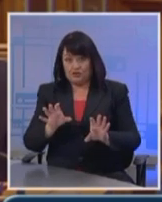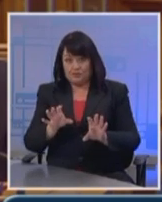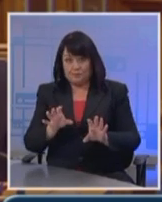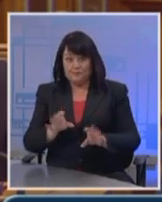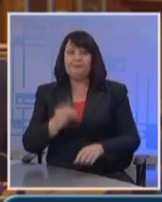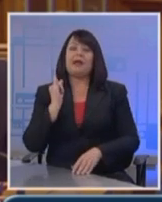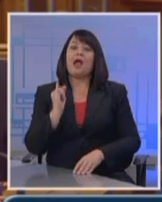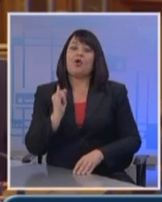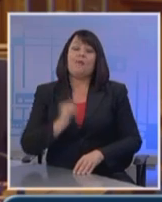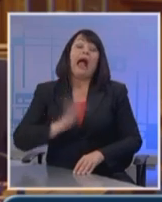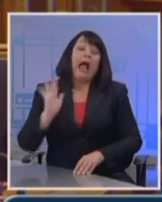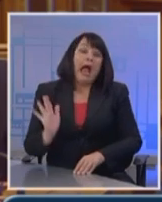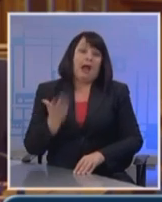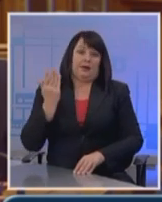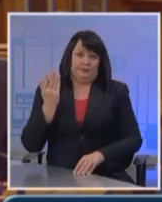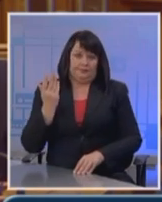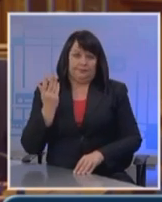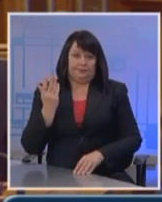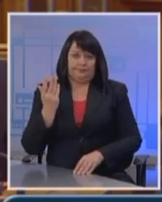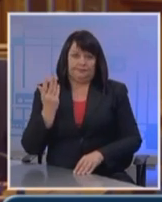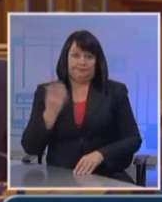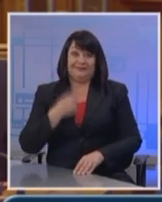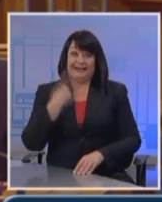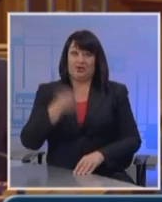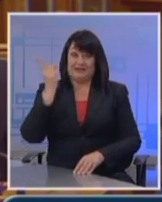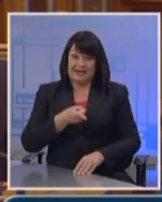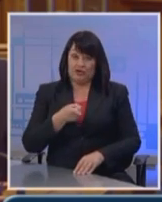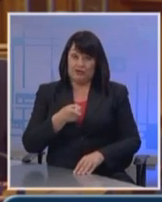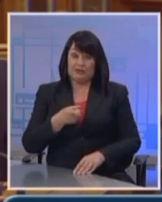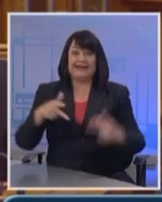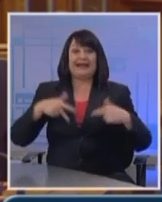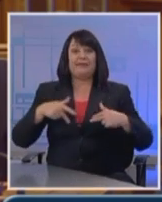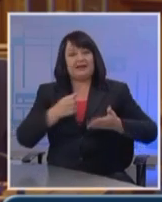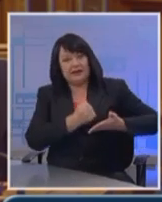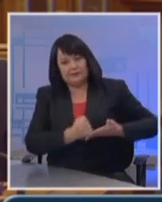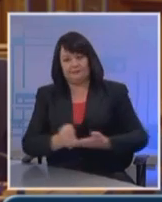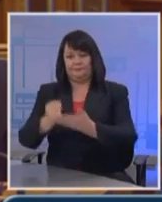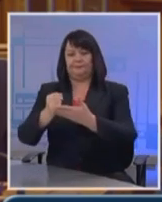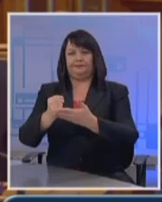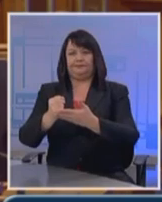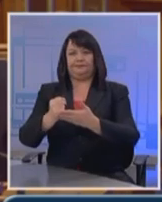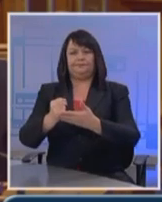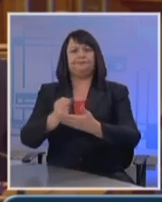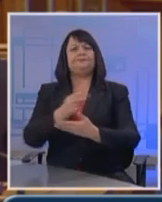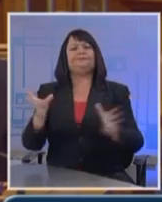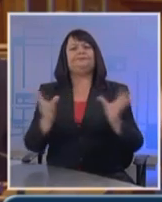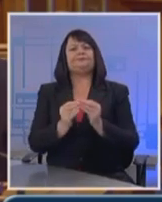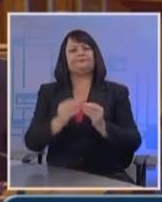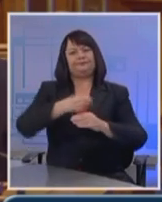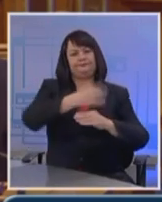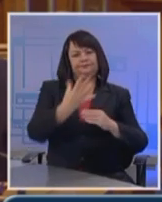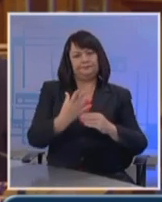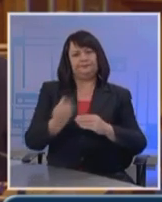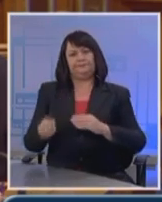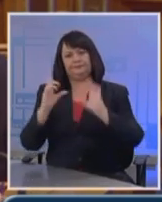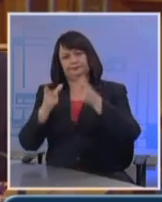ότι ακόμα και αν το 100% της κρατικής χρηματοδότησης σε ό,τι αφορά το ΠΑΣΟ και τη Νέα